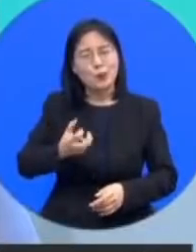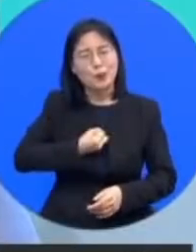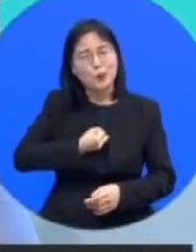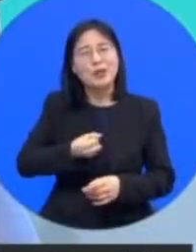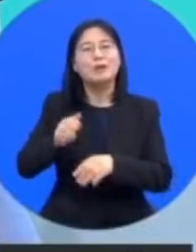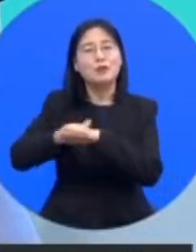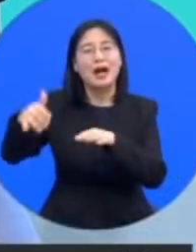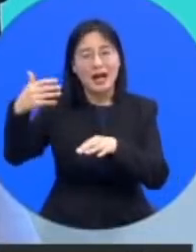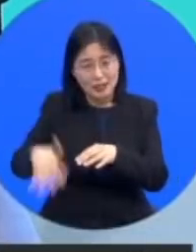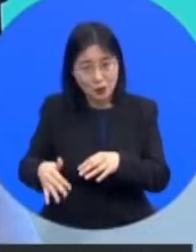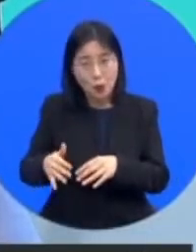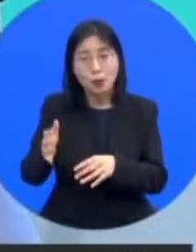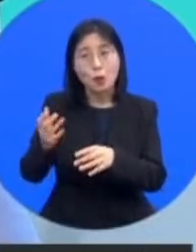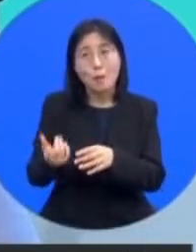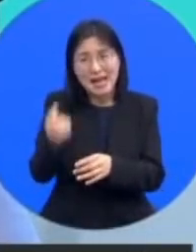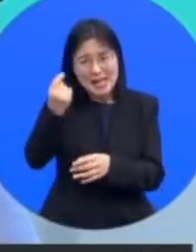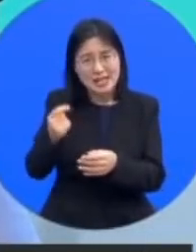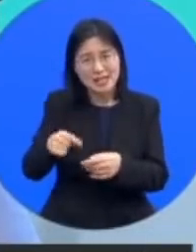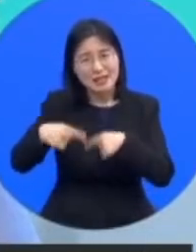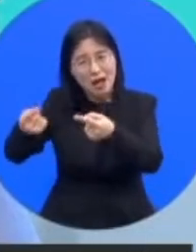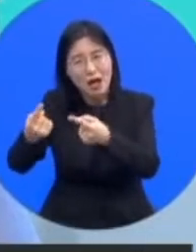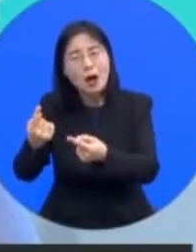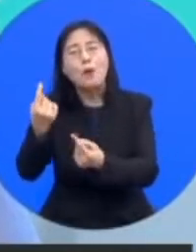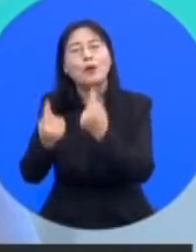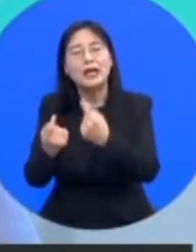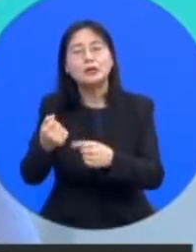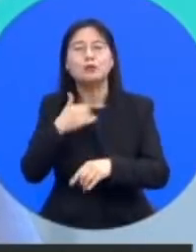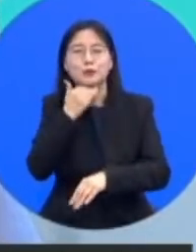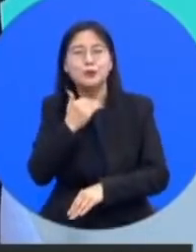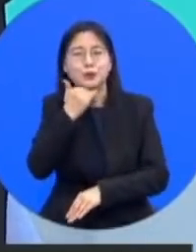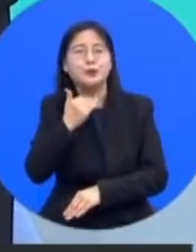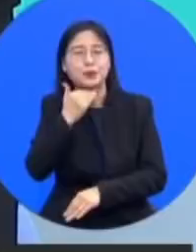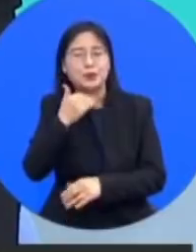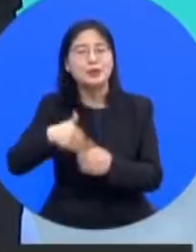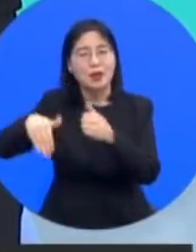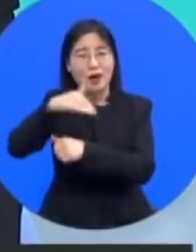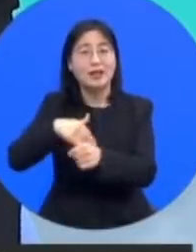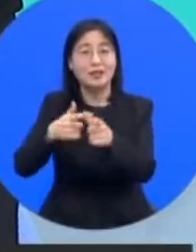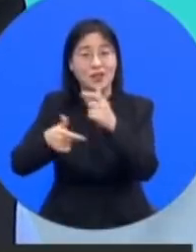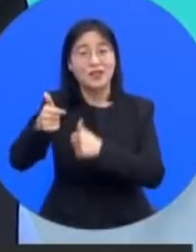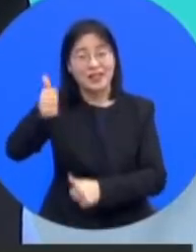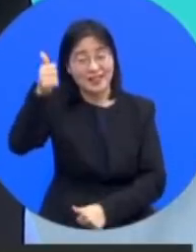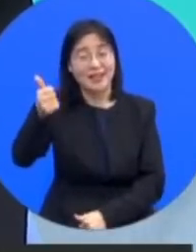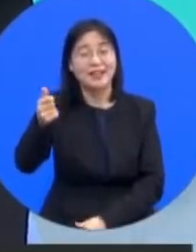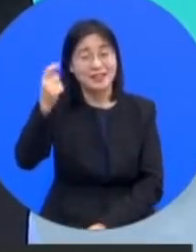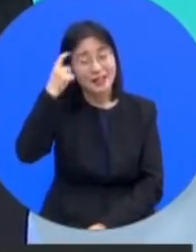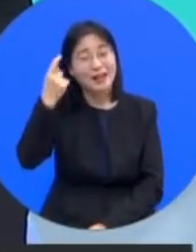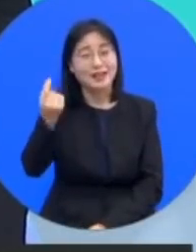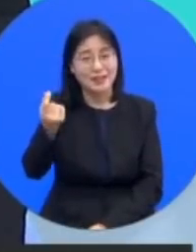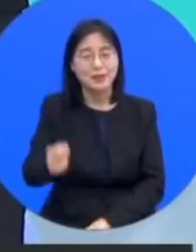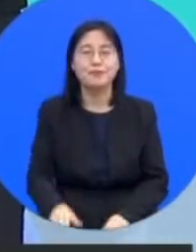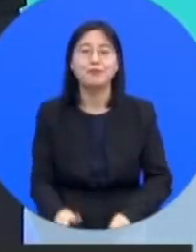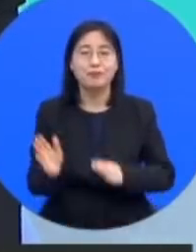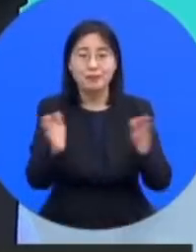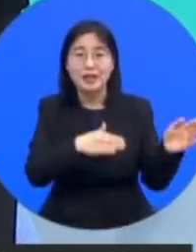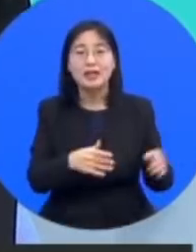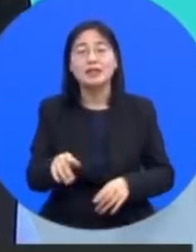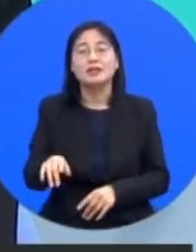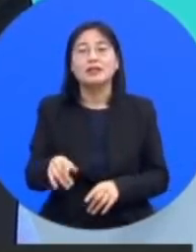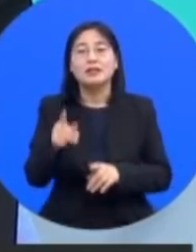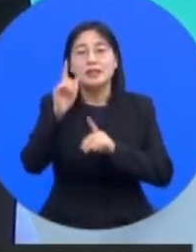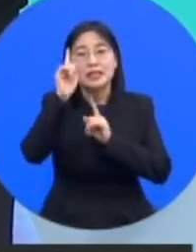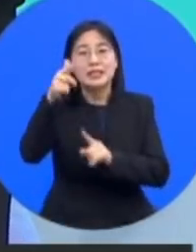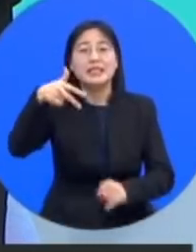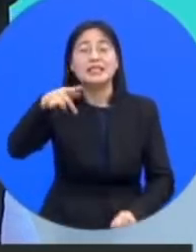자 이제 명 후보 앞서 전해드린 것처럼 최근에 현 정부와의 대립과 그리고 차별화 를 계속 시도하고 있는데 그